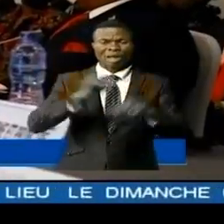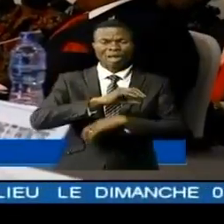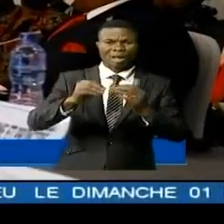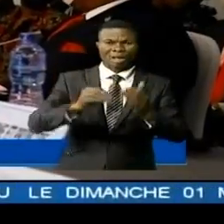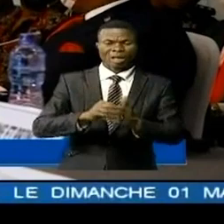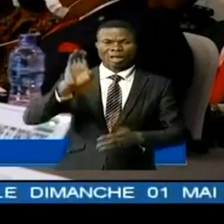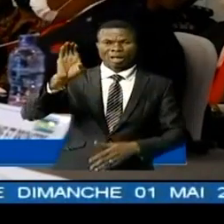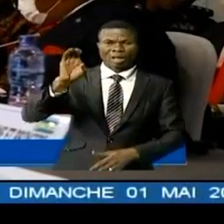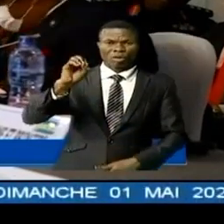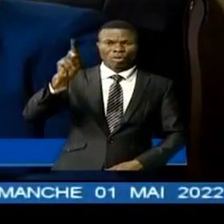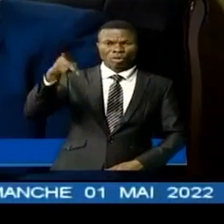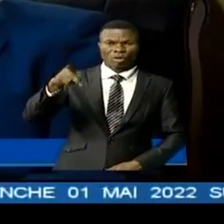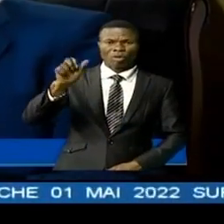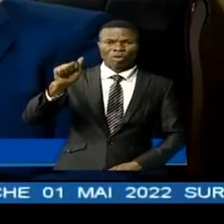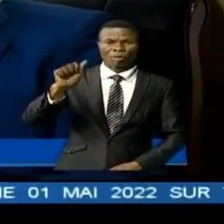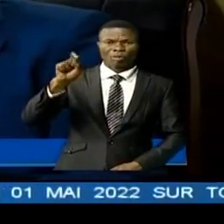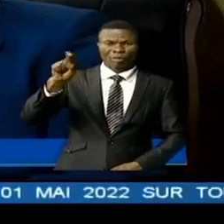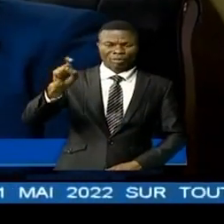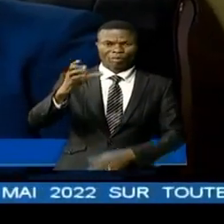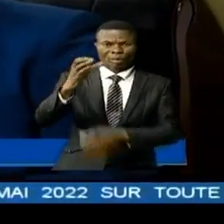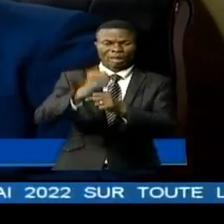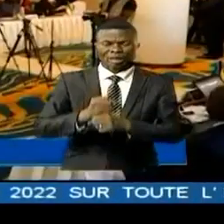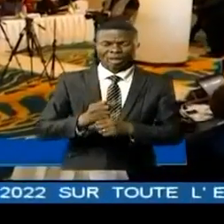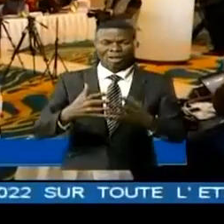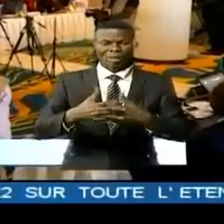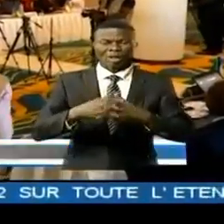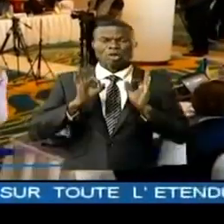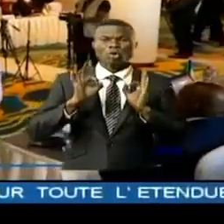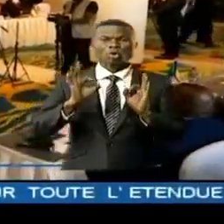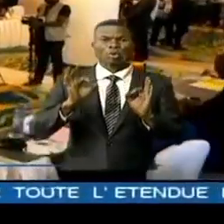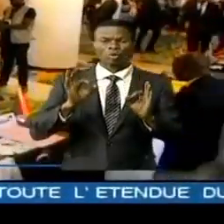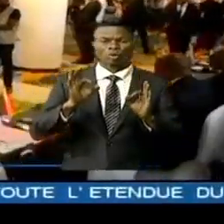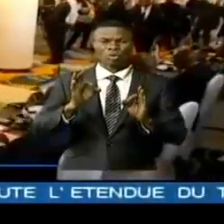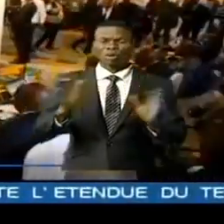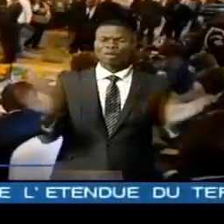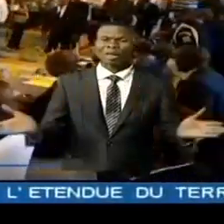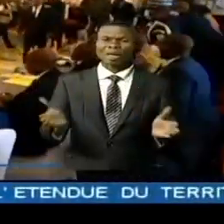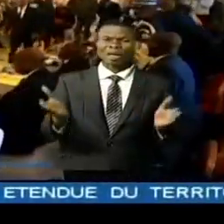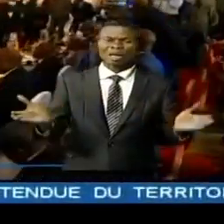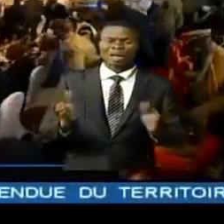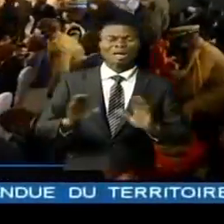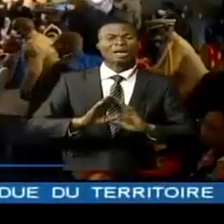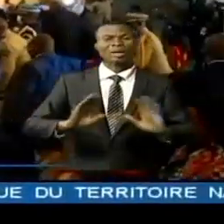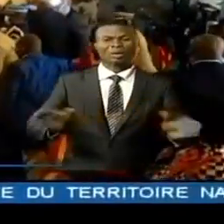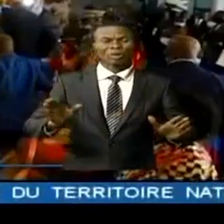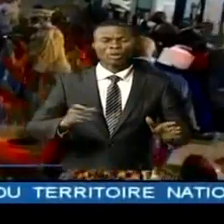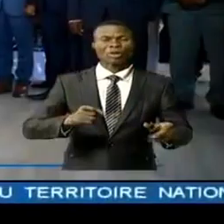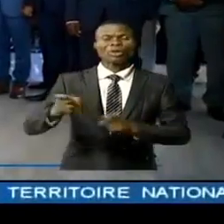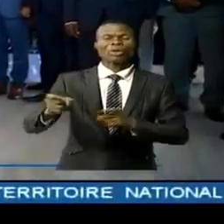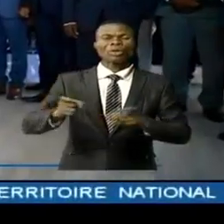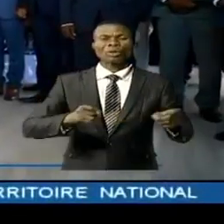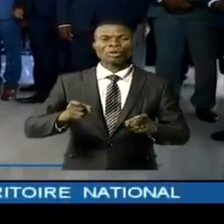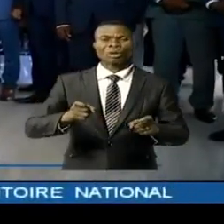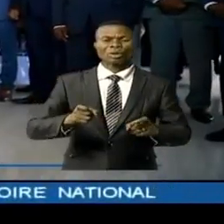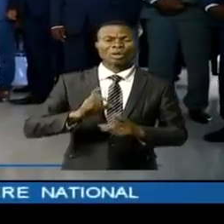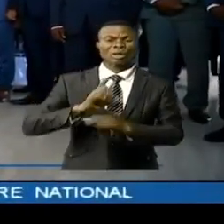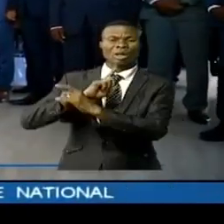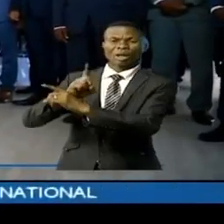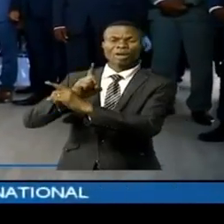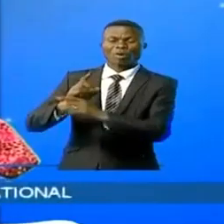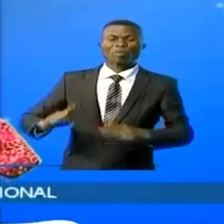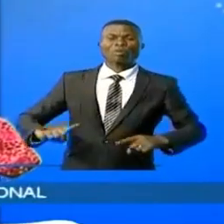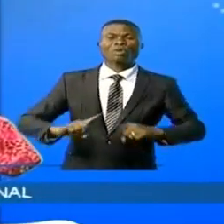de se doter de nouveaux outils des oisifs et de rapports sa capacité de gestion et de prévention des